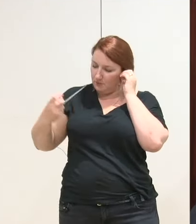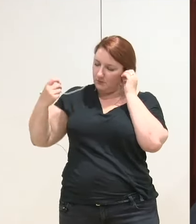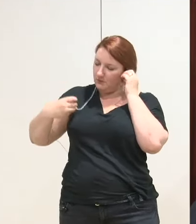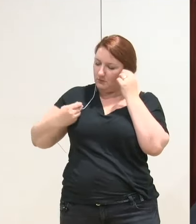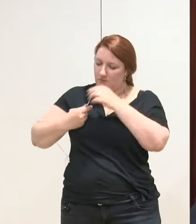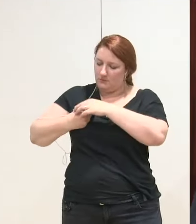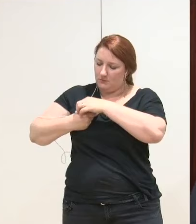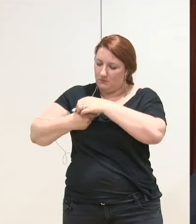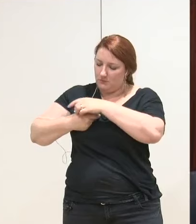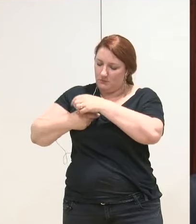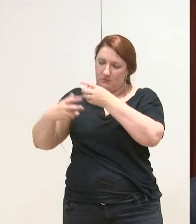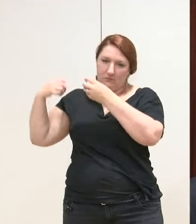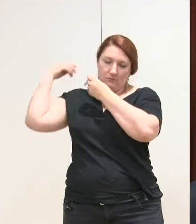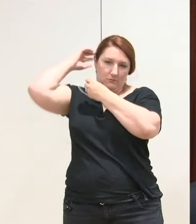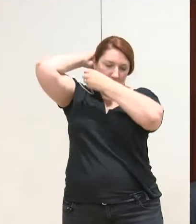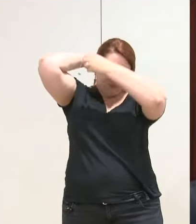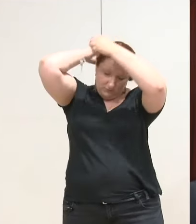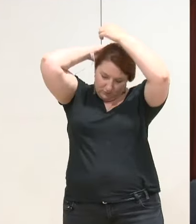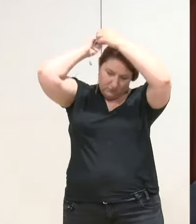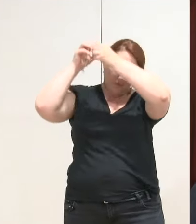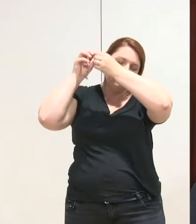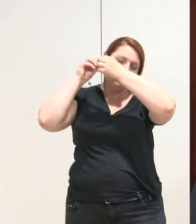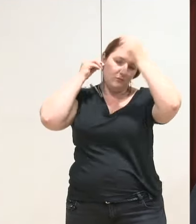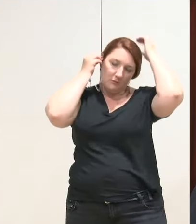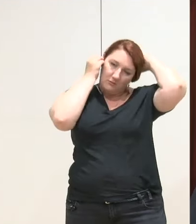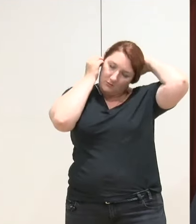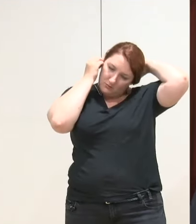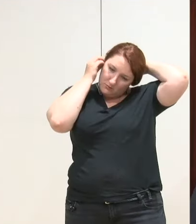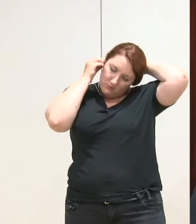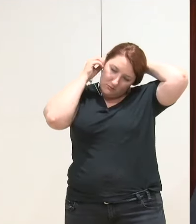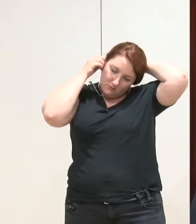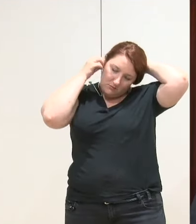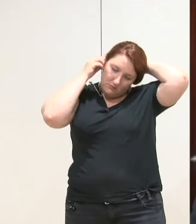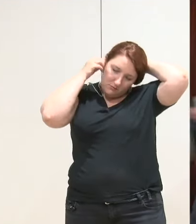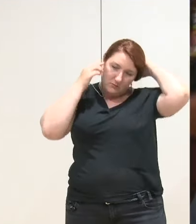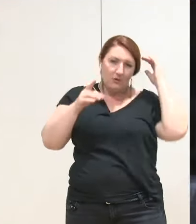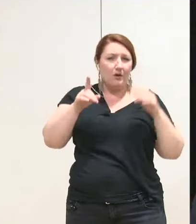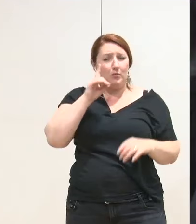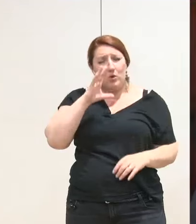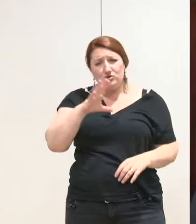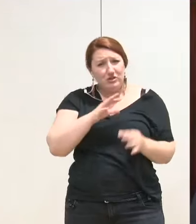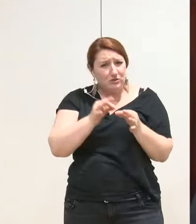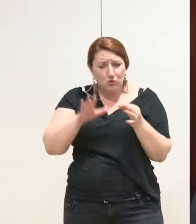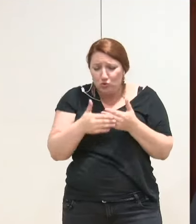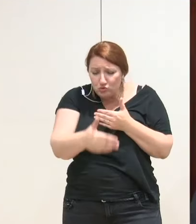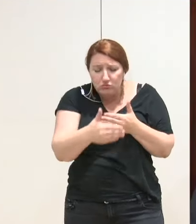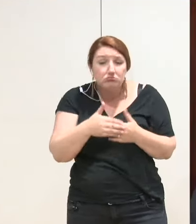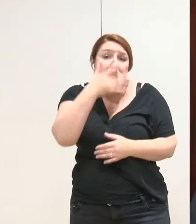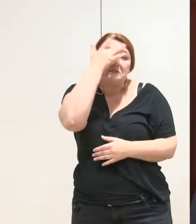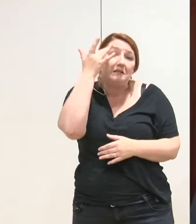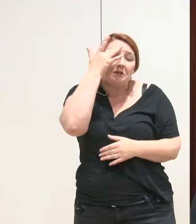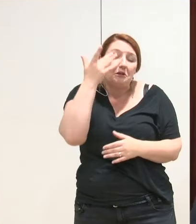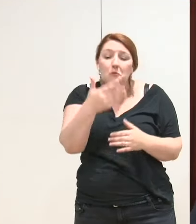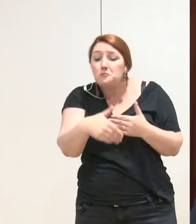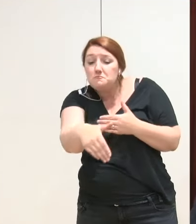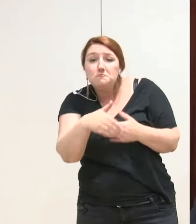terme c'est-à-dire le court terme durant l'été sans doute ou en septembre pour permettre aux gérants de continuer leur travail et